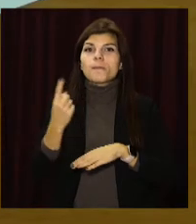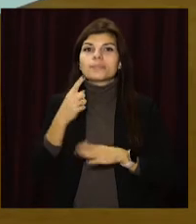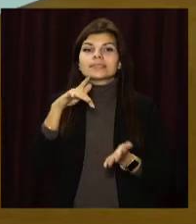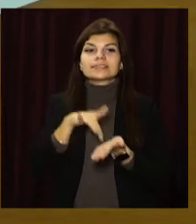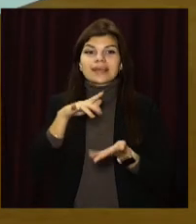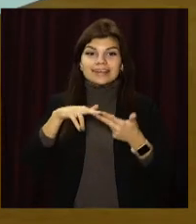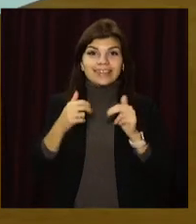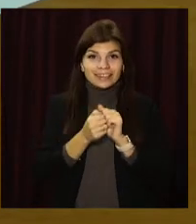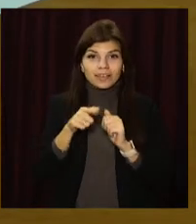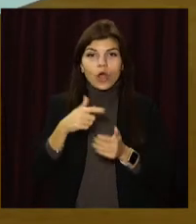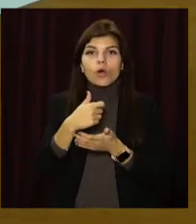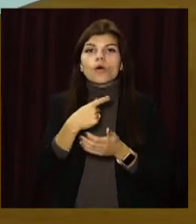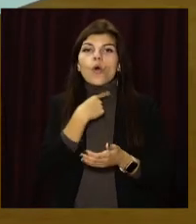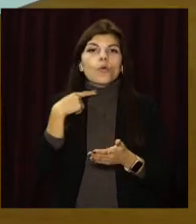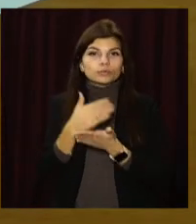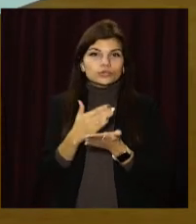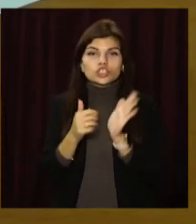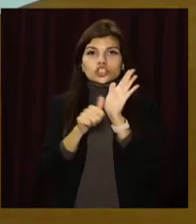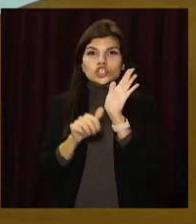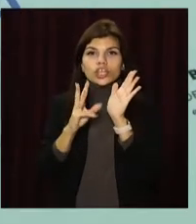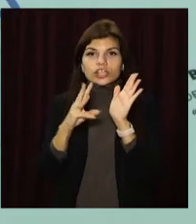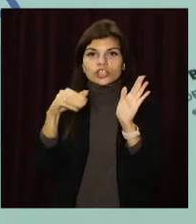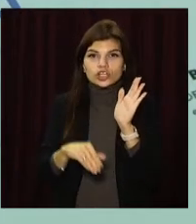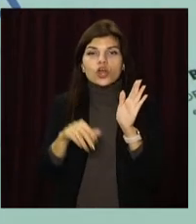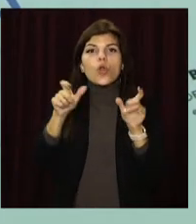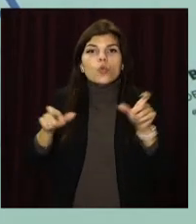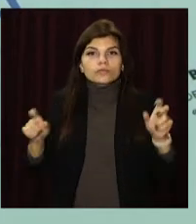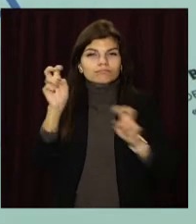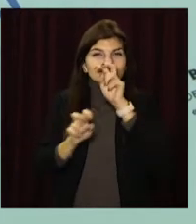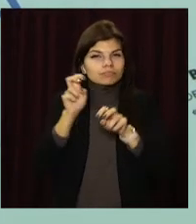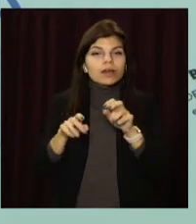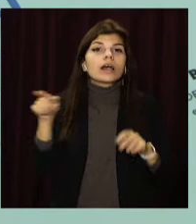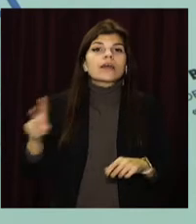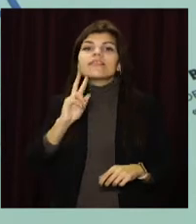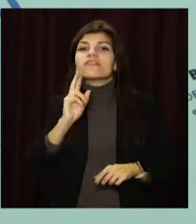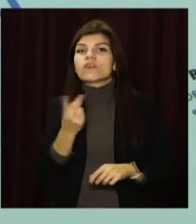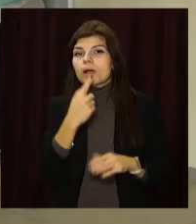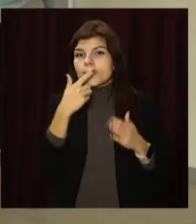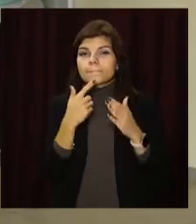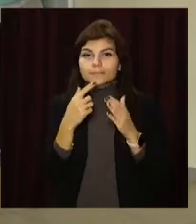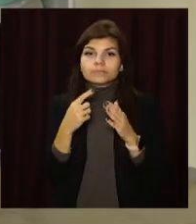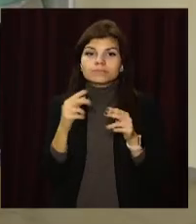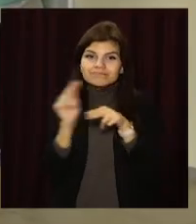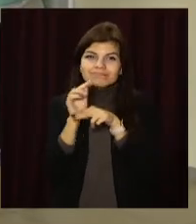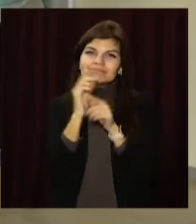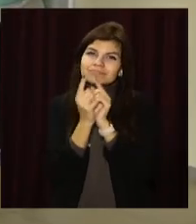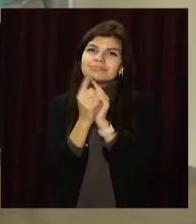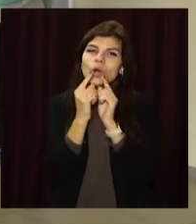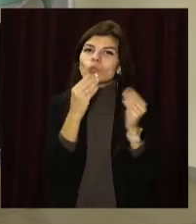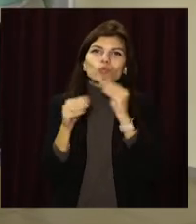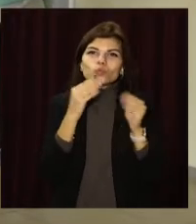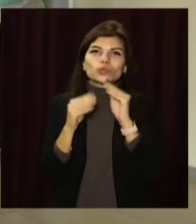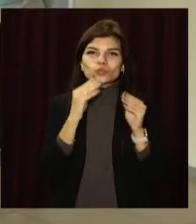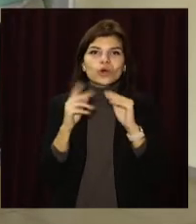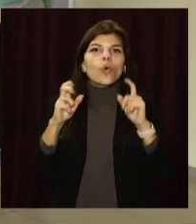первинки Кам'янського обслуговуються 63 тисячі пацієнтів. 2 роки там працювали над покращенням клієнтського сервісу,